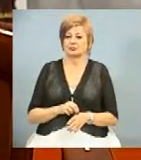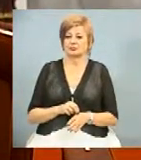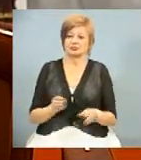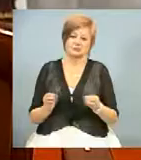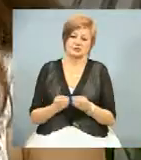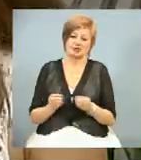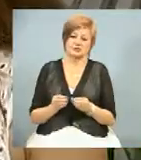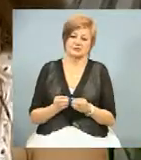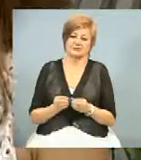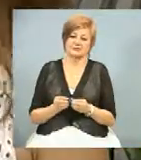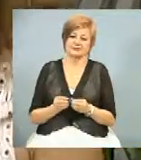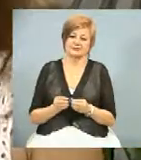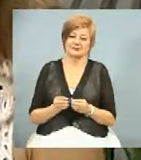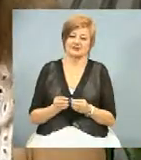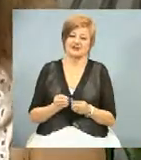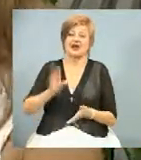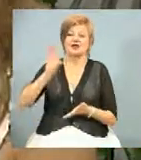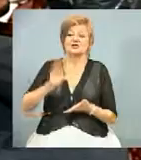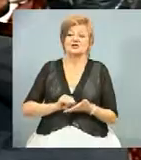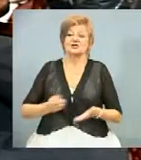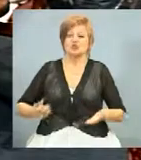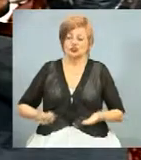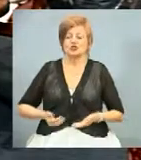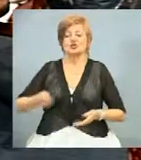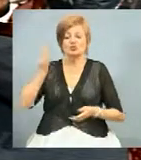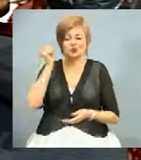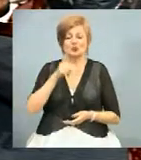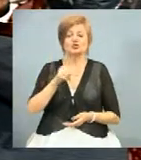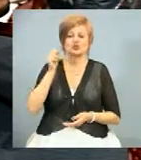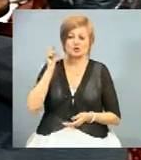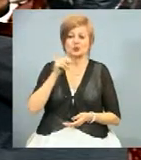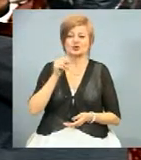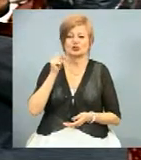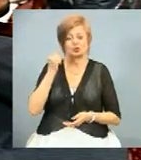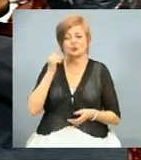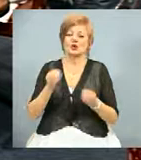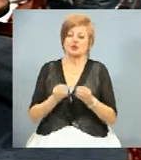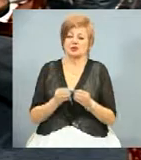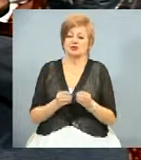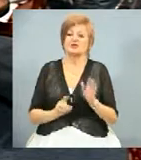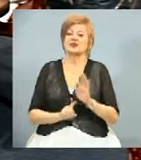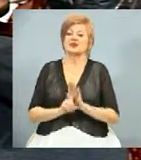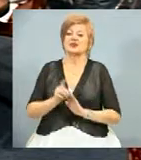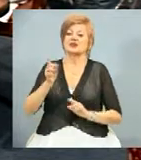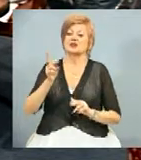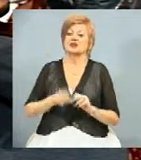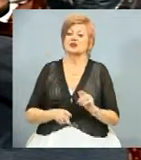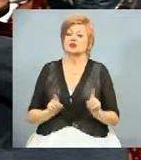Все життя. Все життя лікарі вчаться і дітки вчаться. Дивіться. Так, вони спочатку що